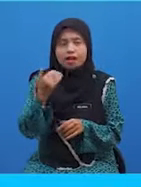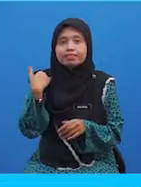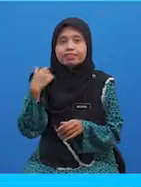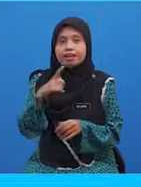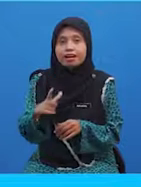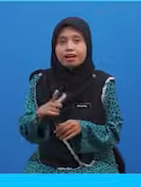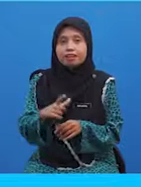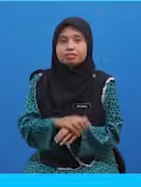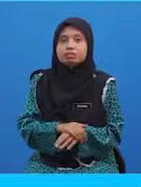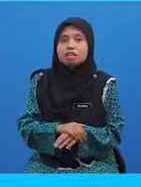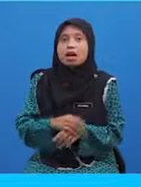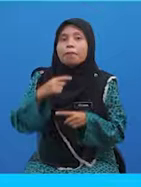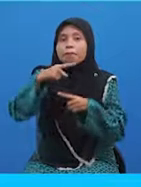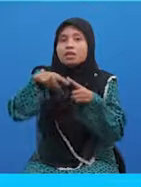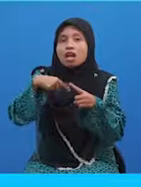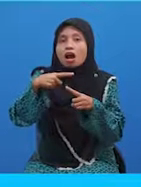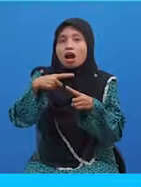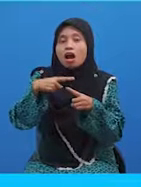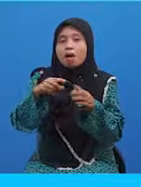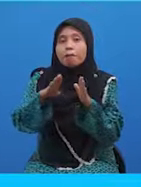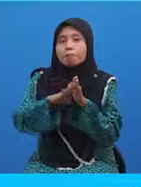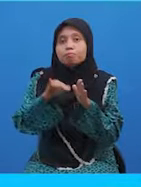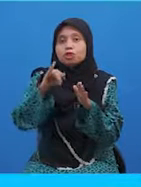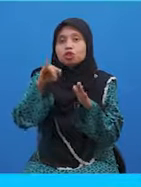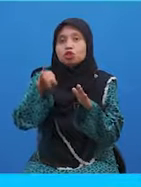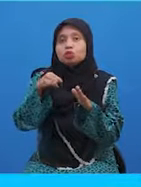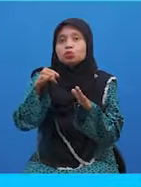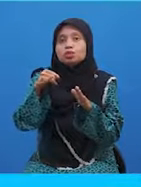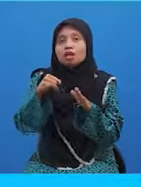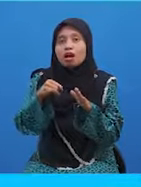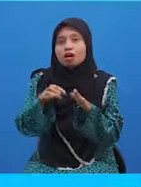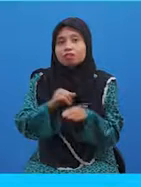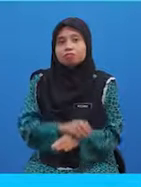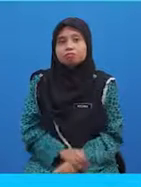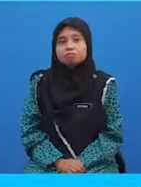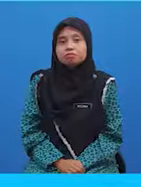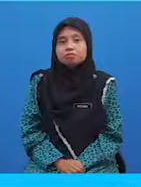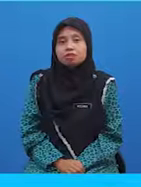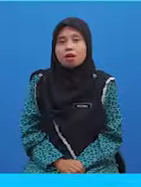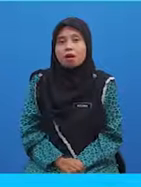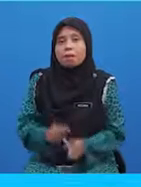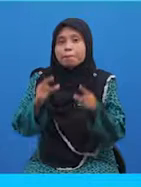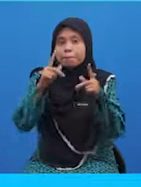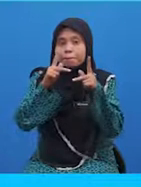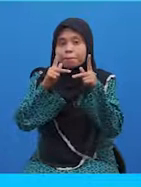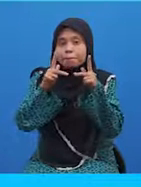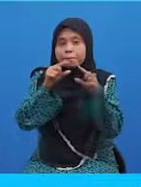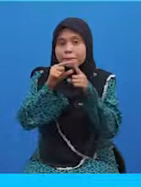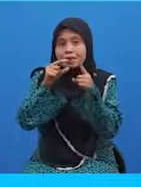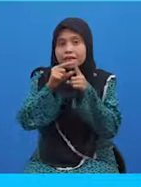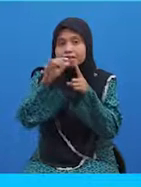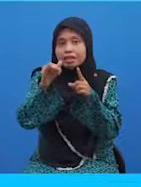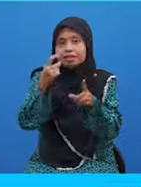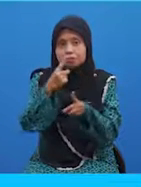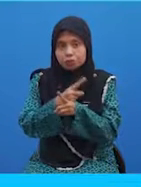adalah bila, berjuta dan darimu. Perkataan yang betul penggunaannya